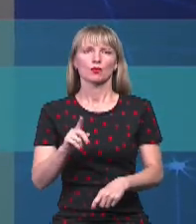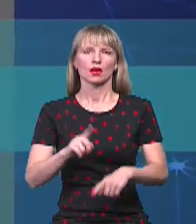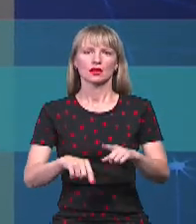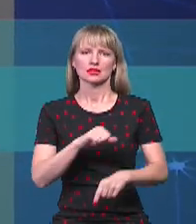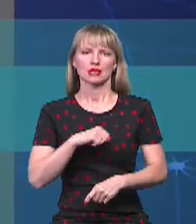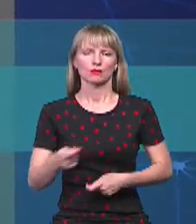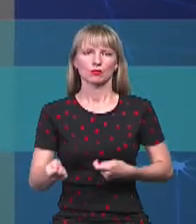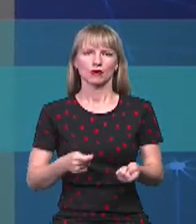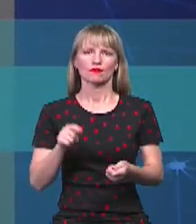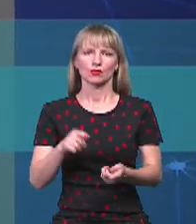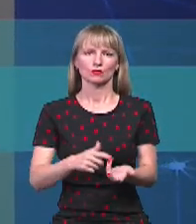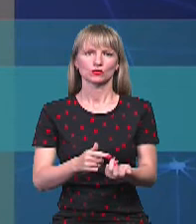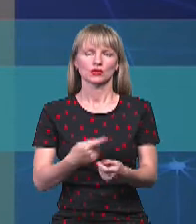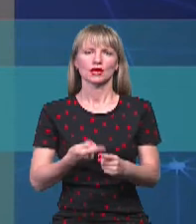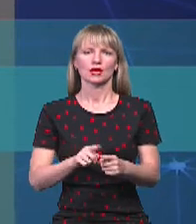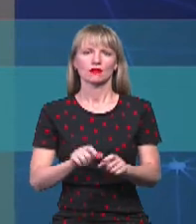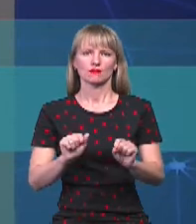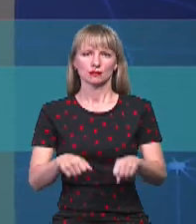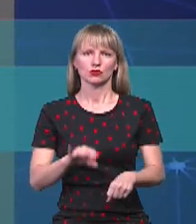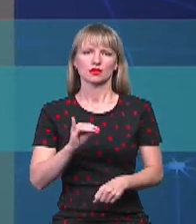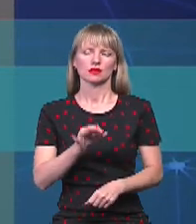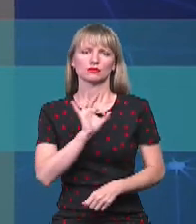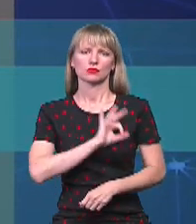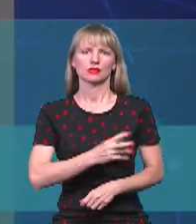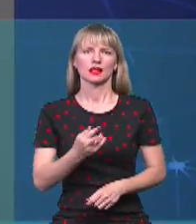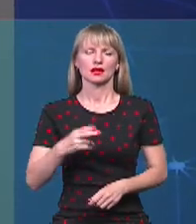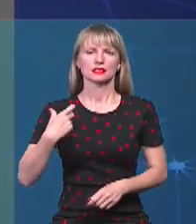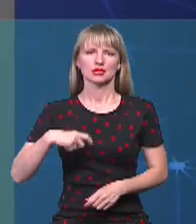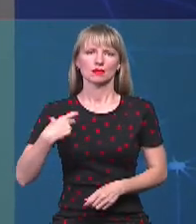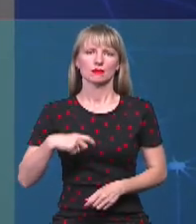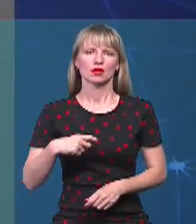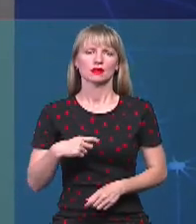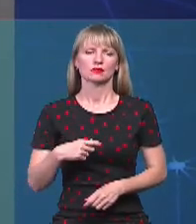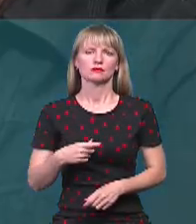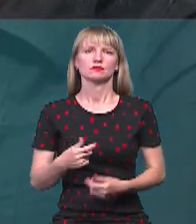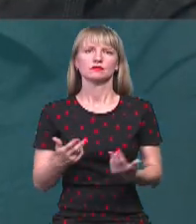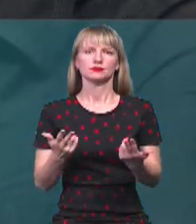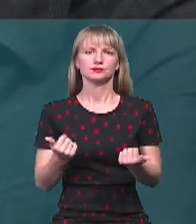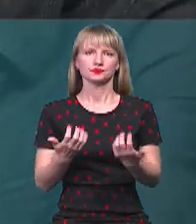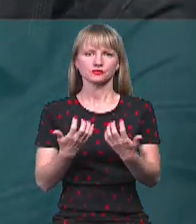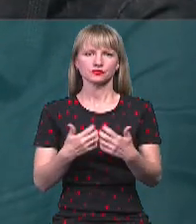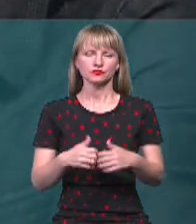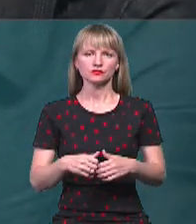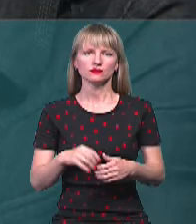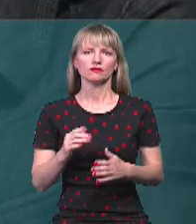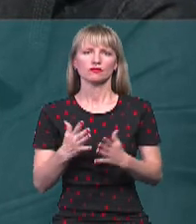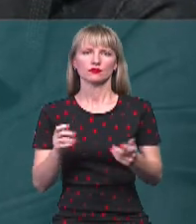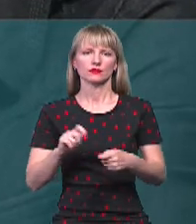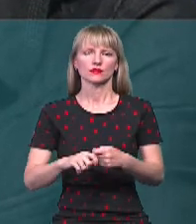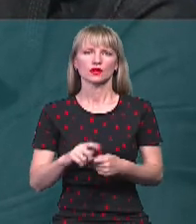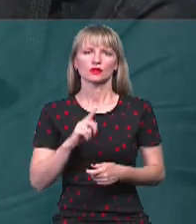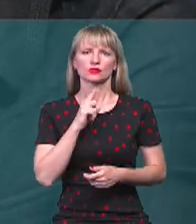родительское самоуправление в том числе этот инструмент и реализовало. Ну, автономизация конечно. И да. Сбившая роль батьки. Достаточно